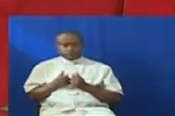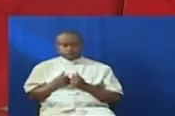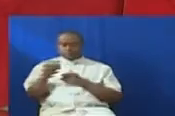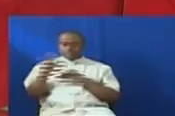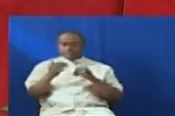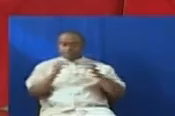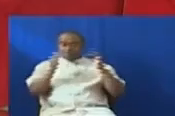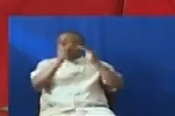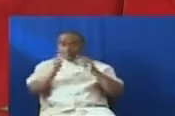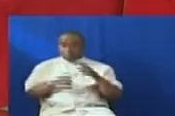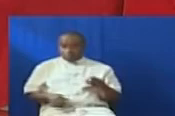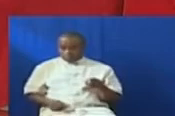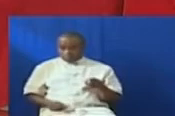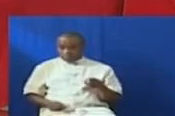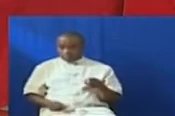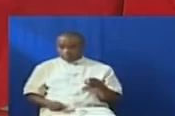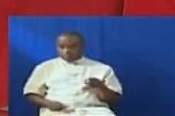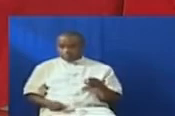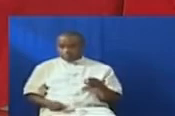Itakuwa ni rahisi sana kama